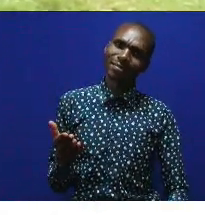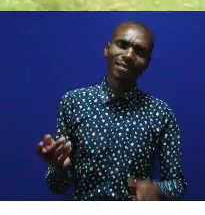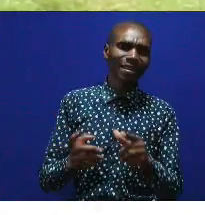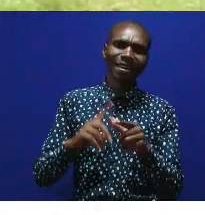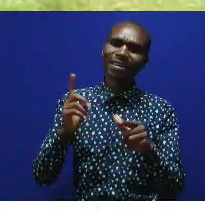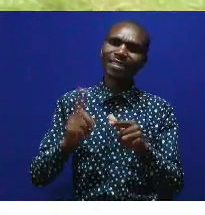eign